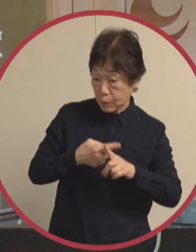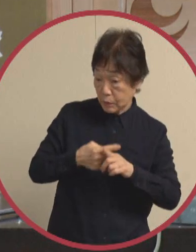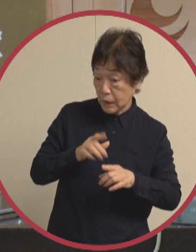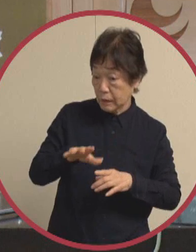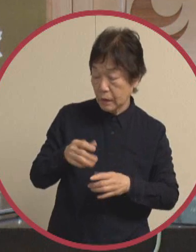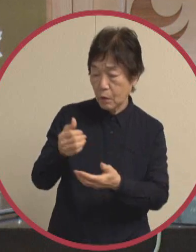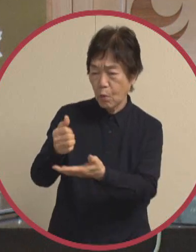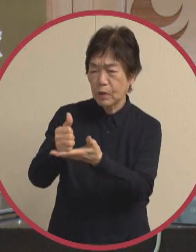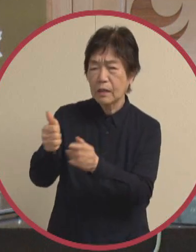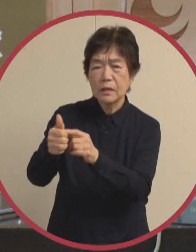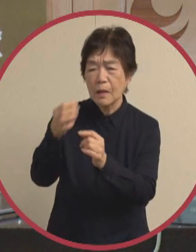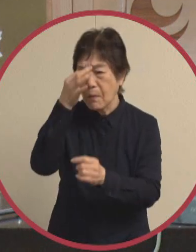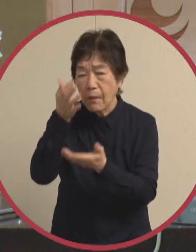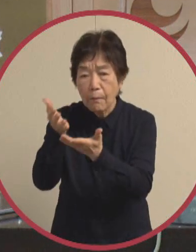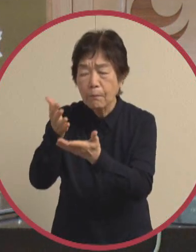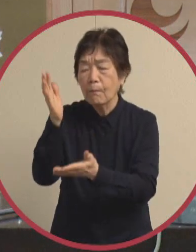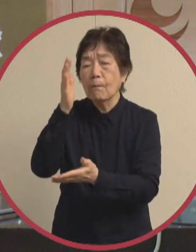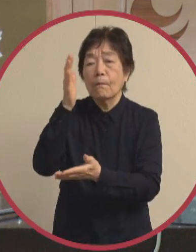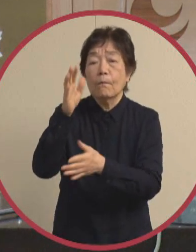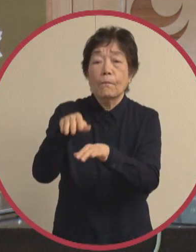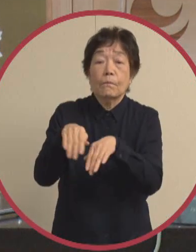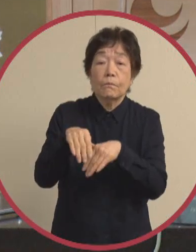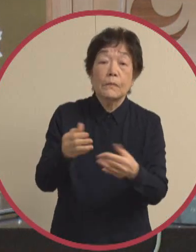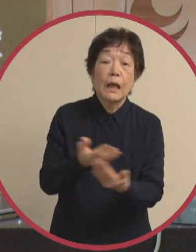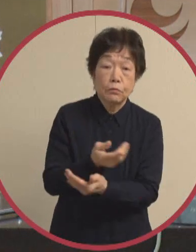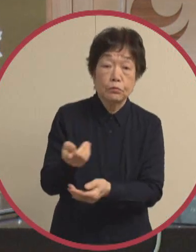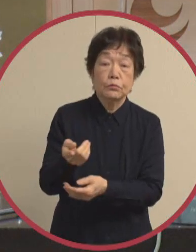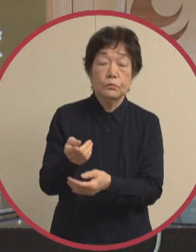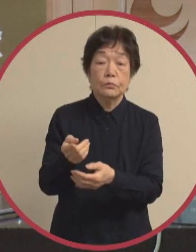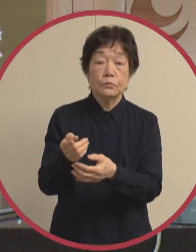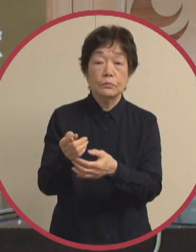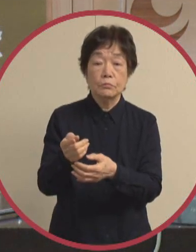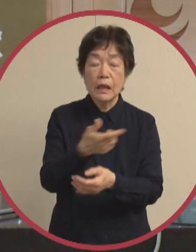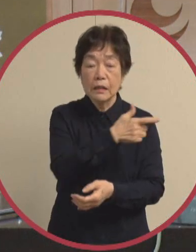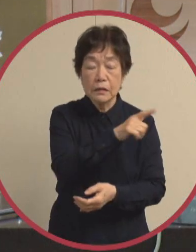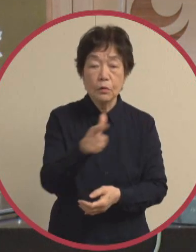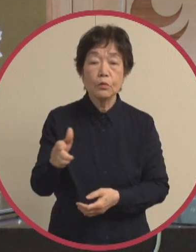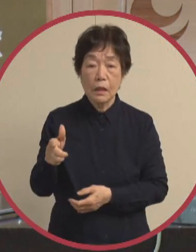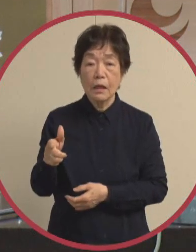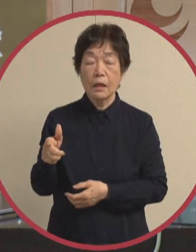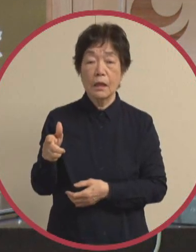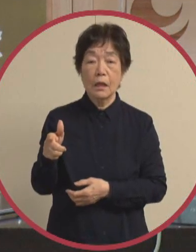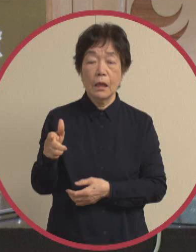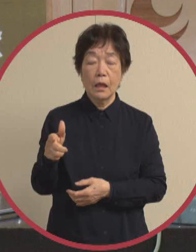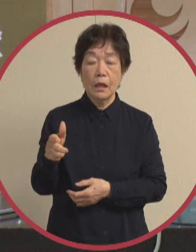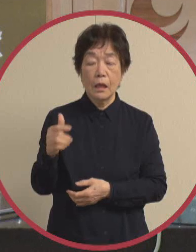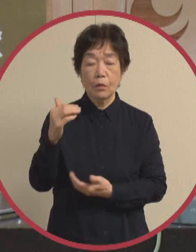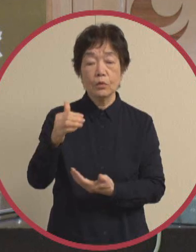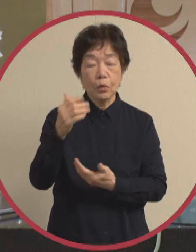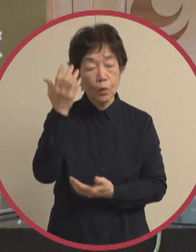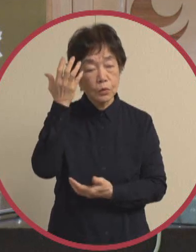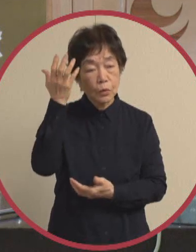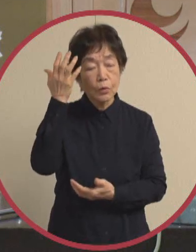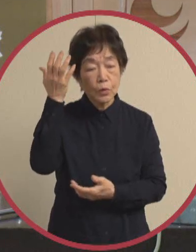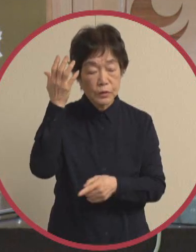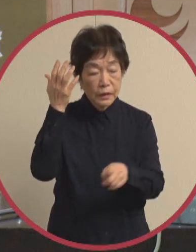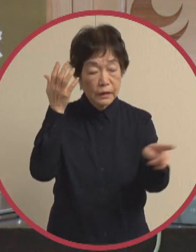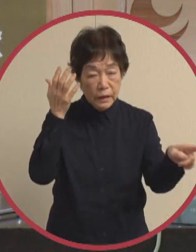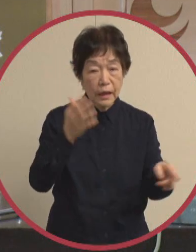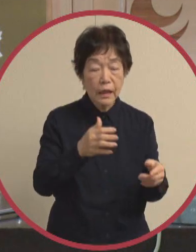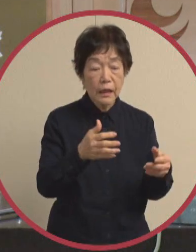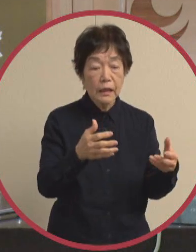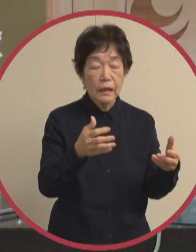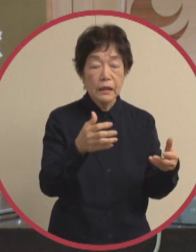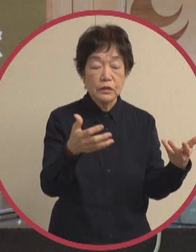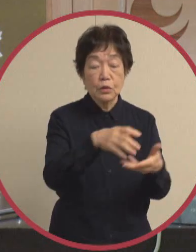まあ、ご迷惑がかかるというかですね、そういったようなことを、まあ、いろんなことを考慮されたということだと思います